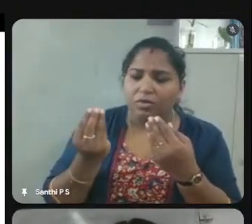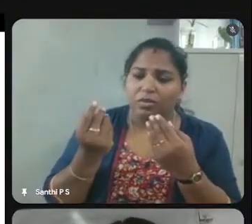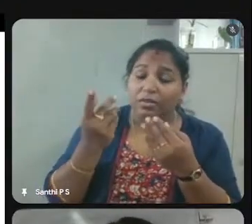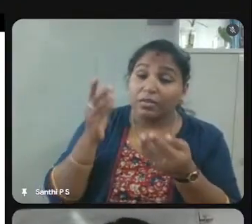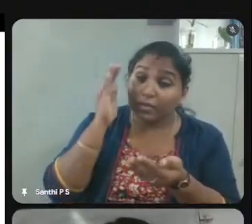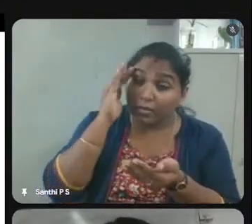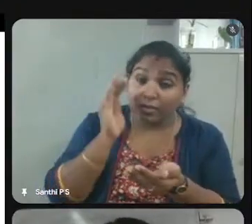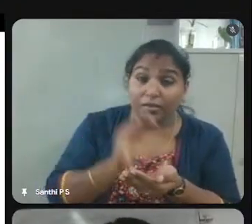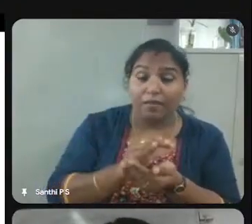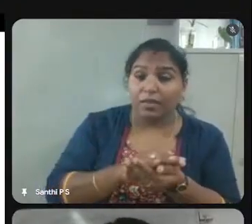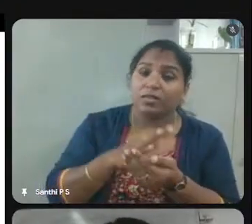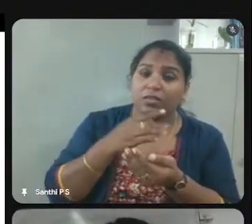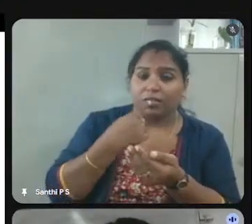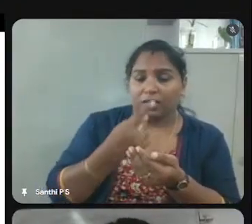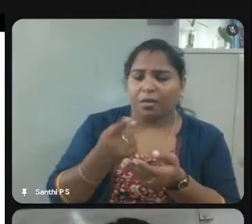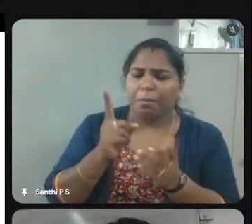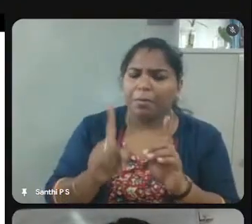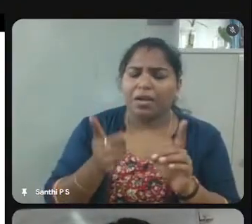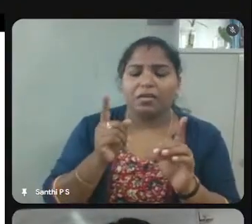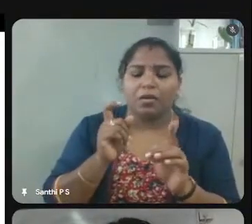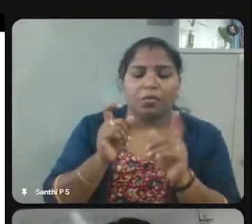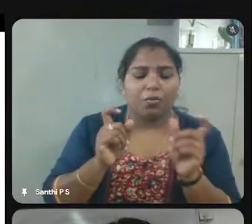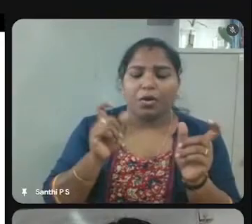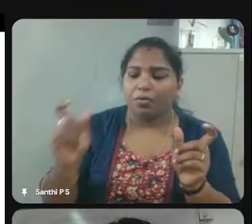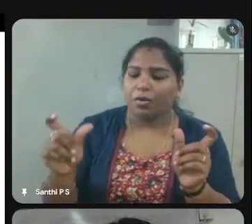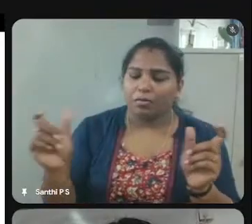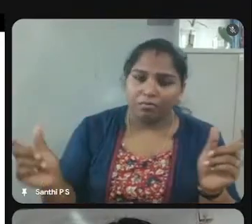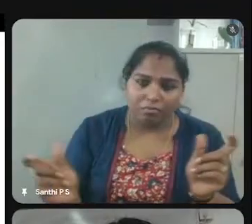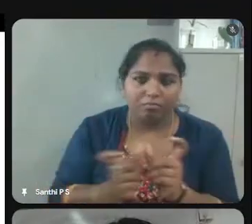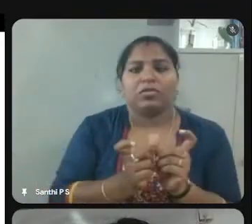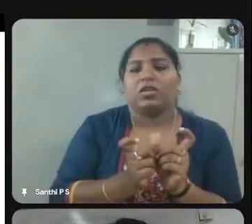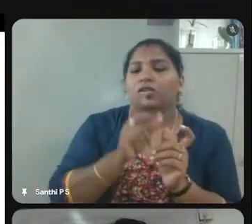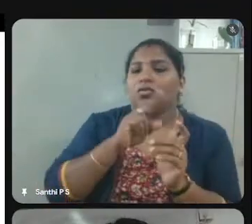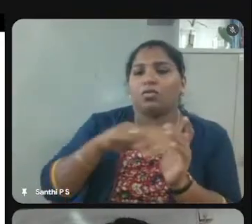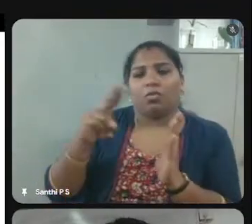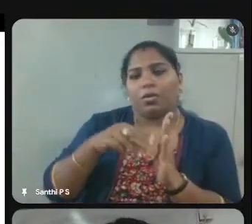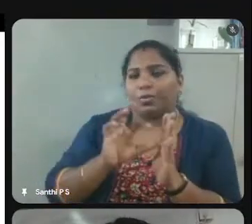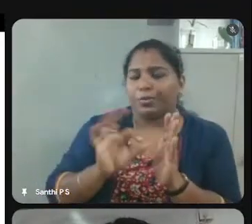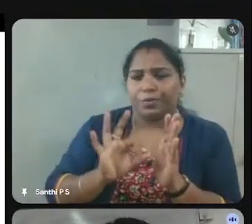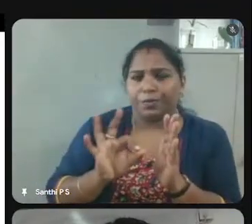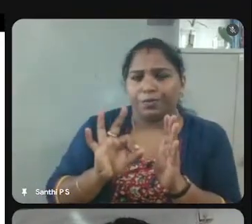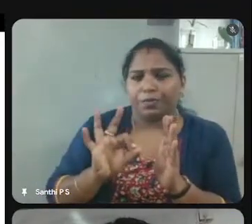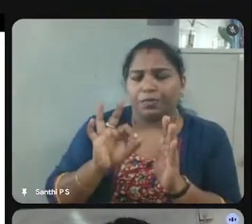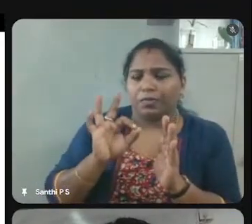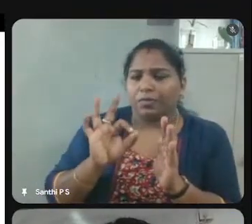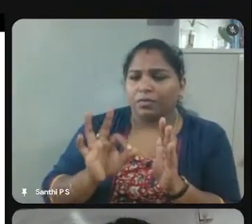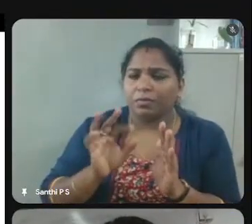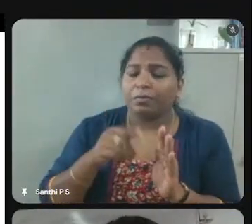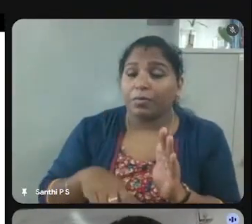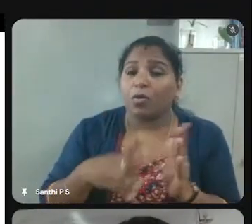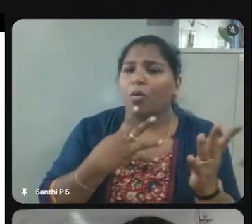ആറ്റിറ്റ്യൂഡ് ഉണ്ട്. അതല്ലാതെ ഈ ആൽഫബറ്റ്സ് ചേർത്ത് വായിക്കുന്ന ഒരു ടെൻഡൻസി ഇല്ല. അപ്പൊ ഇതുവരെയും 9th സ്റ്റാൻഡേർഡിലായി, പക്ഷെ